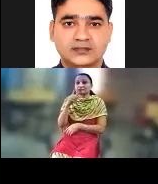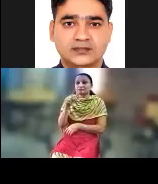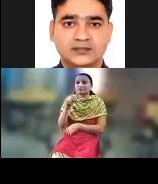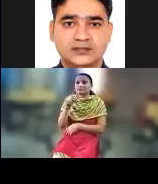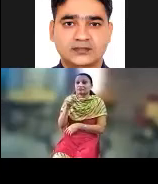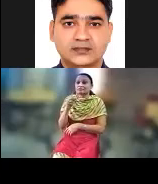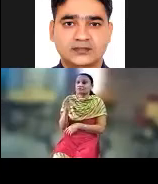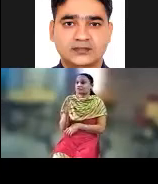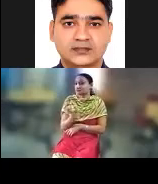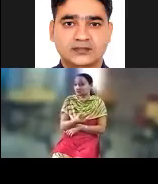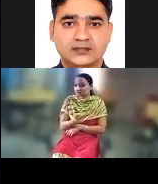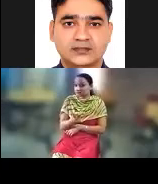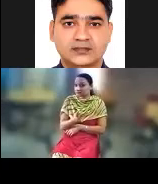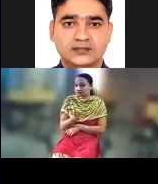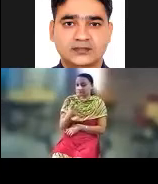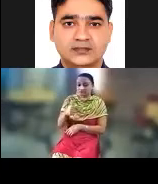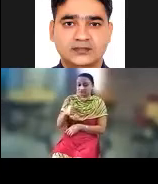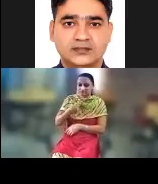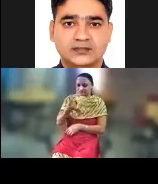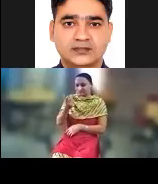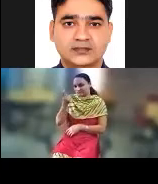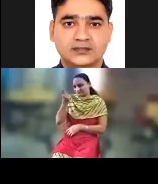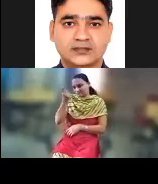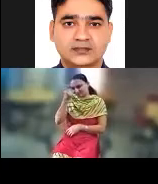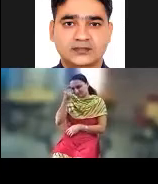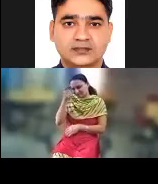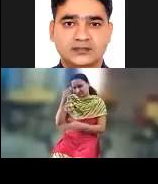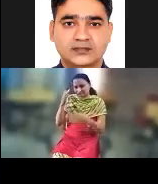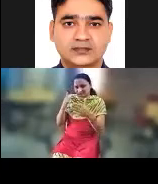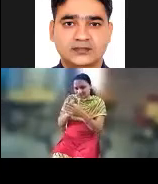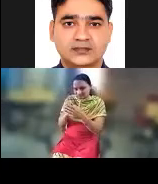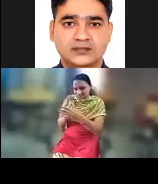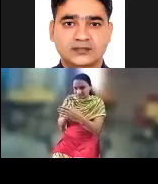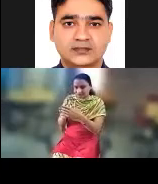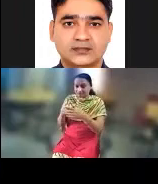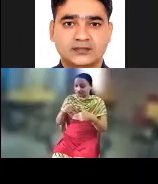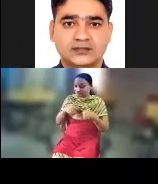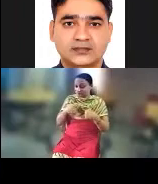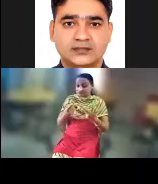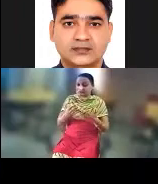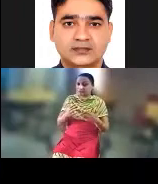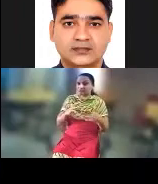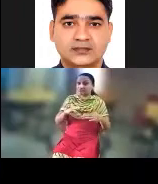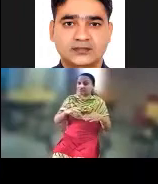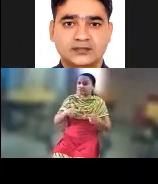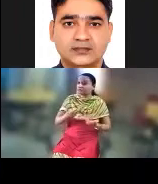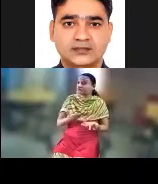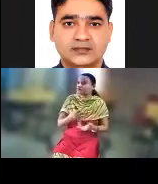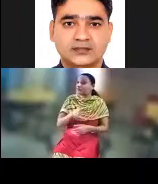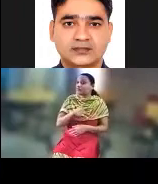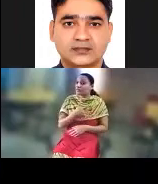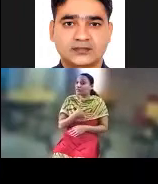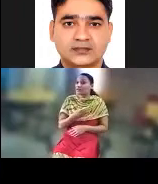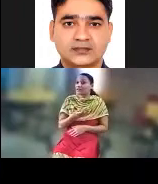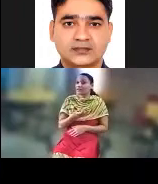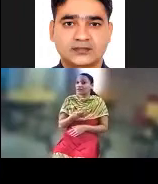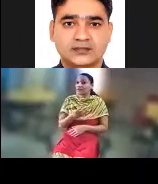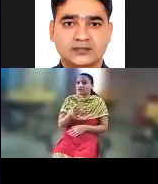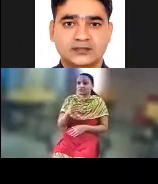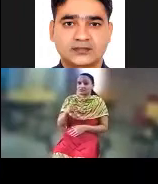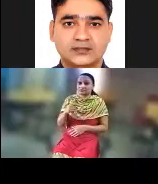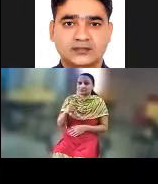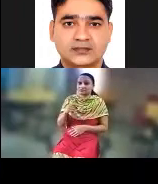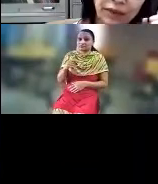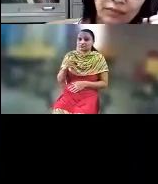खुद कोई परेशानी आने पे क्या करते हैं। तो जैसा कि मैं अपना रेजिलियंस पे, मैं